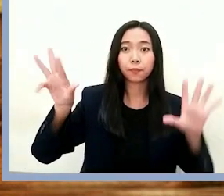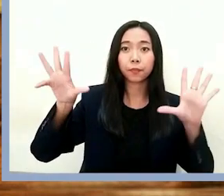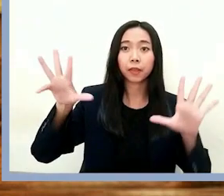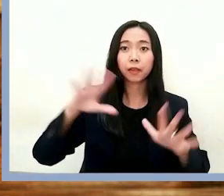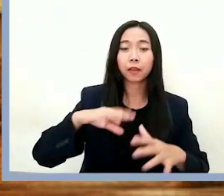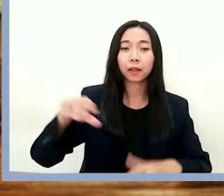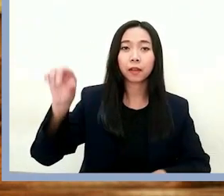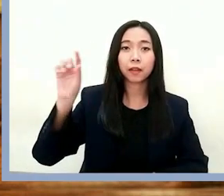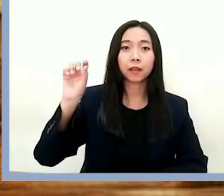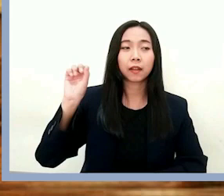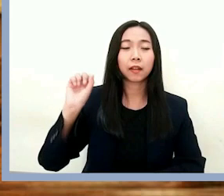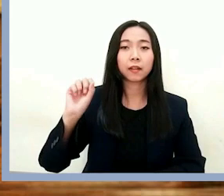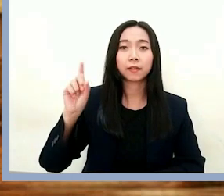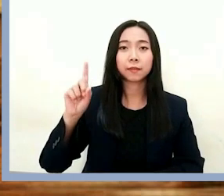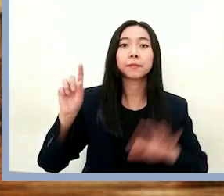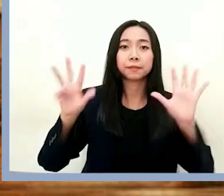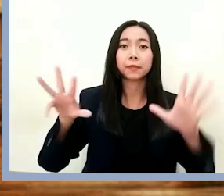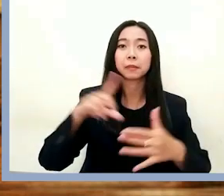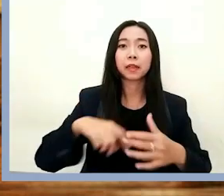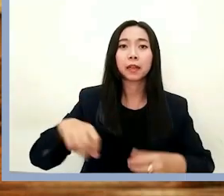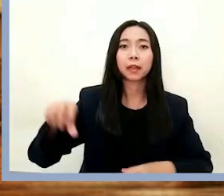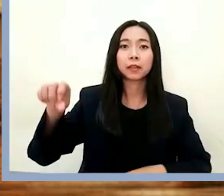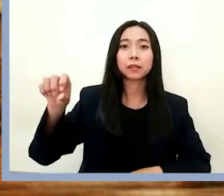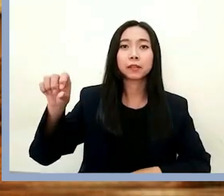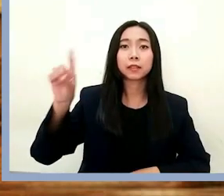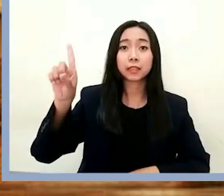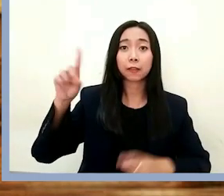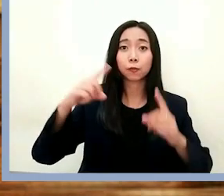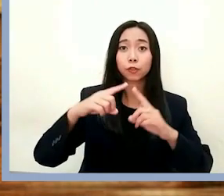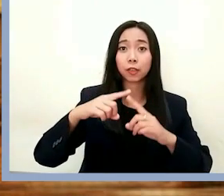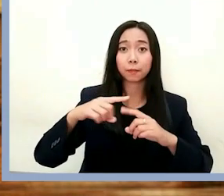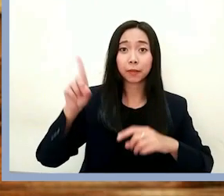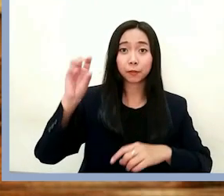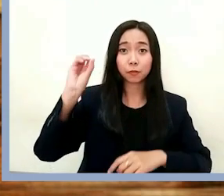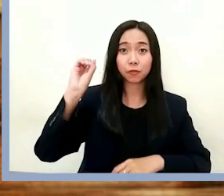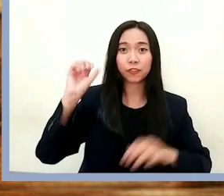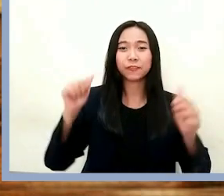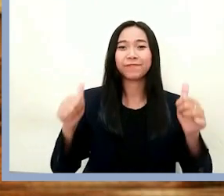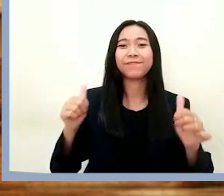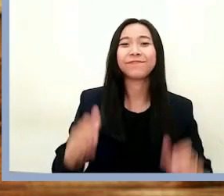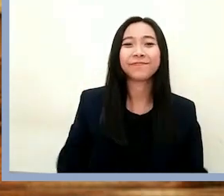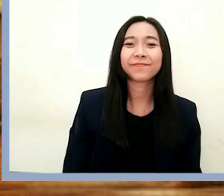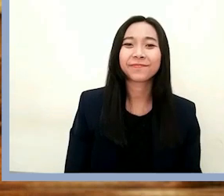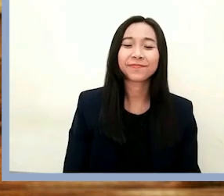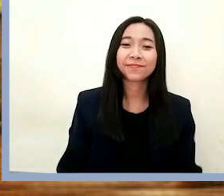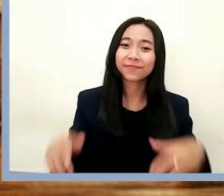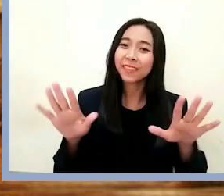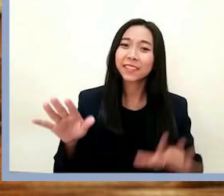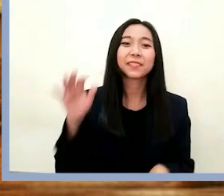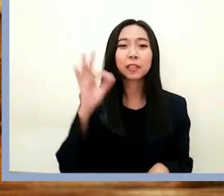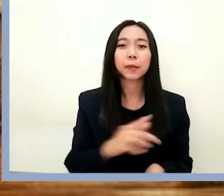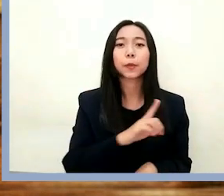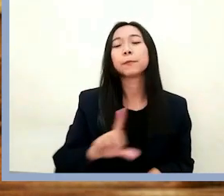Lukas 19 ayat 1 sampai dengan ayat yang ke-10 demikian firman